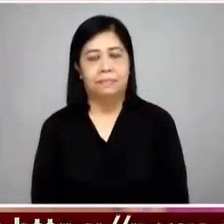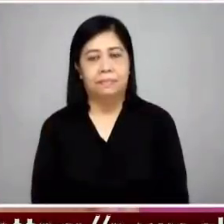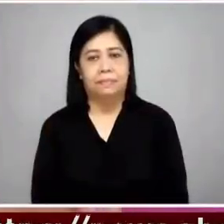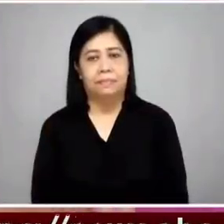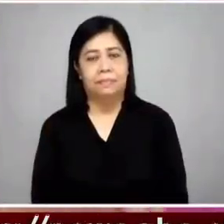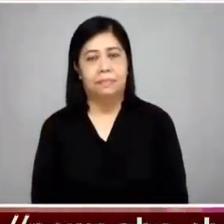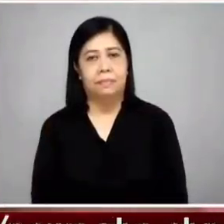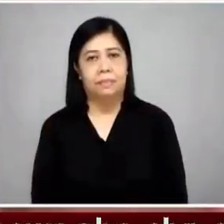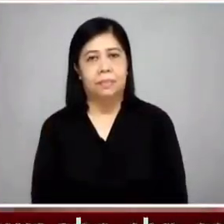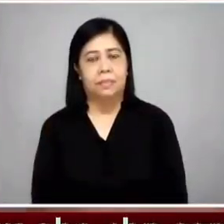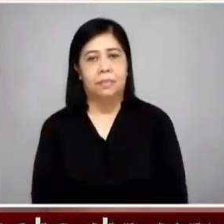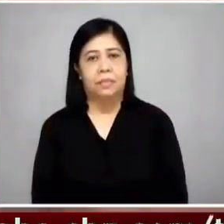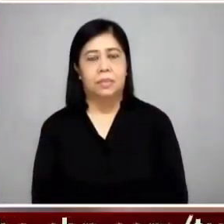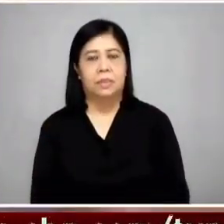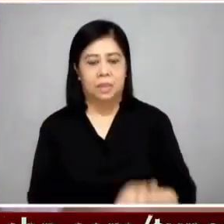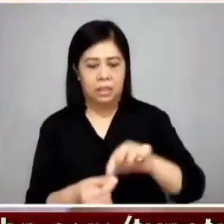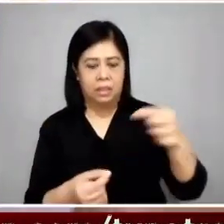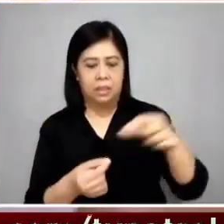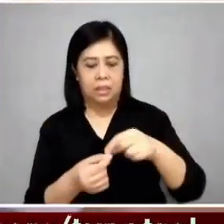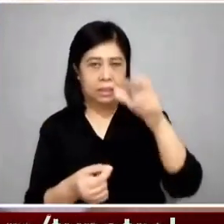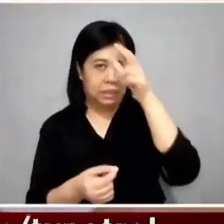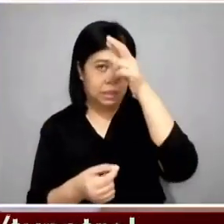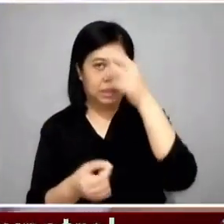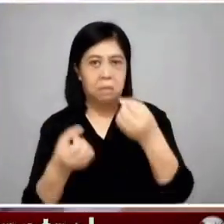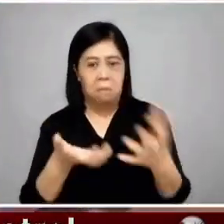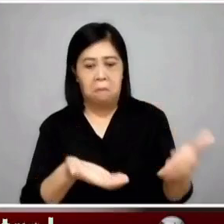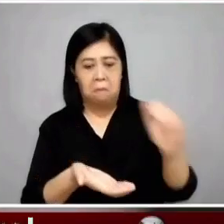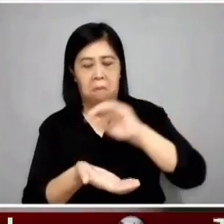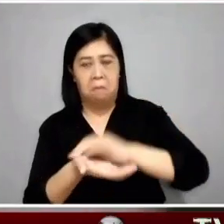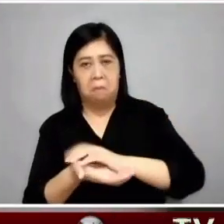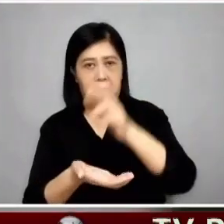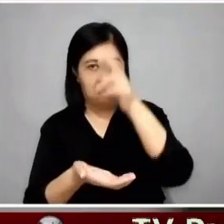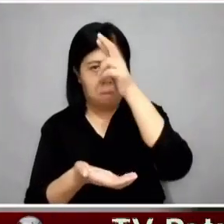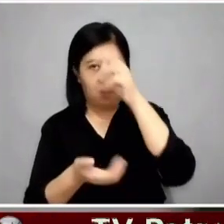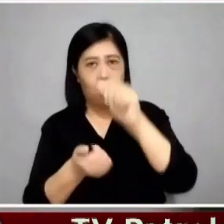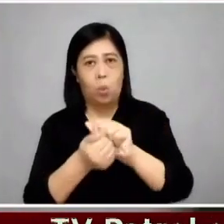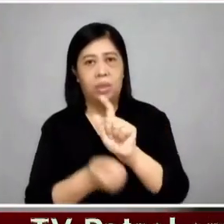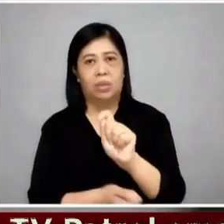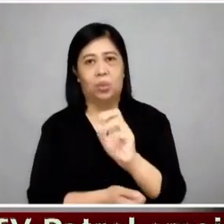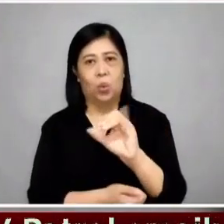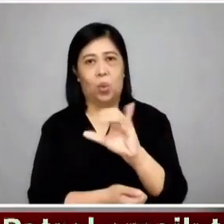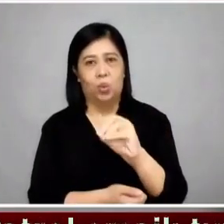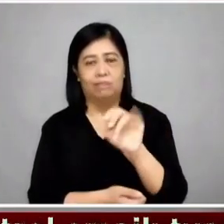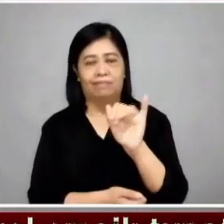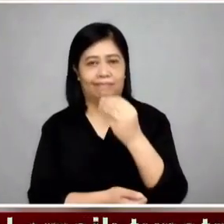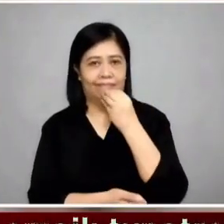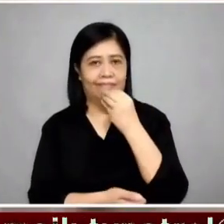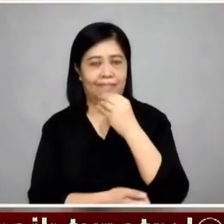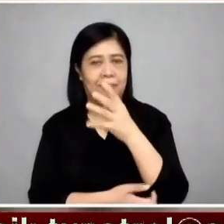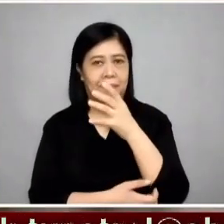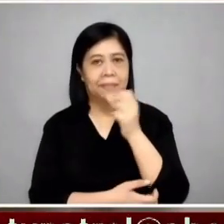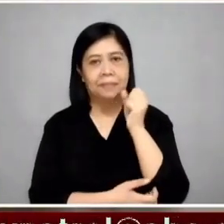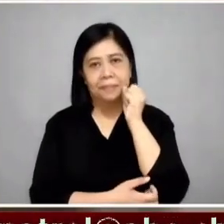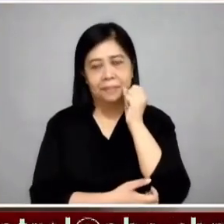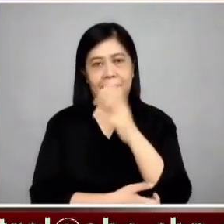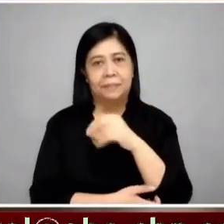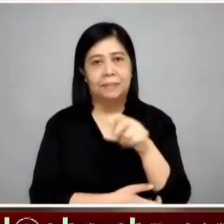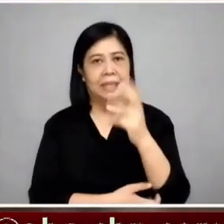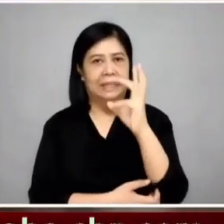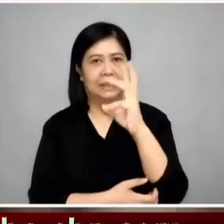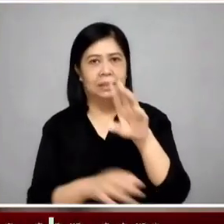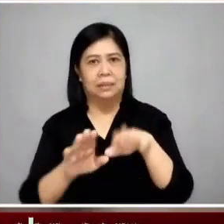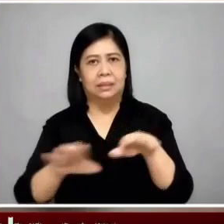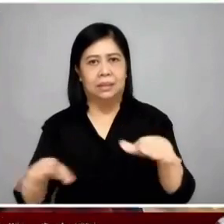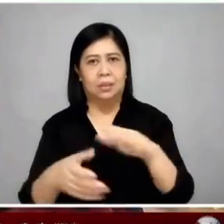Hinimay na manok at maraming kanin na may halong toyo. Ito ang pagkain ni nanay Sagira at ng anim niyang anak sa